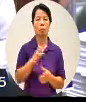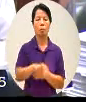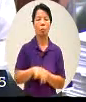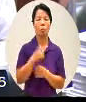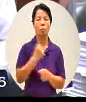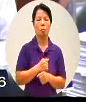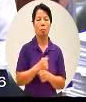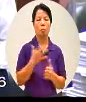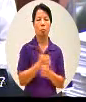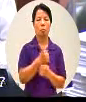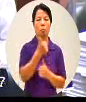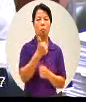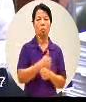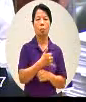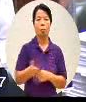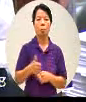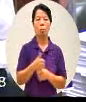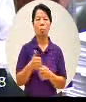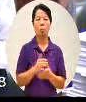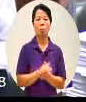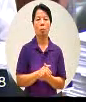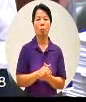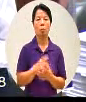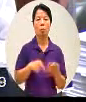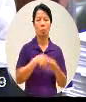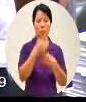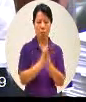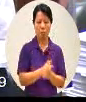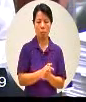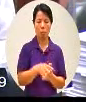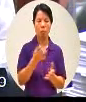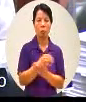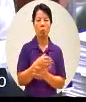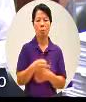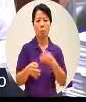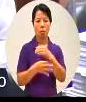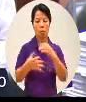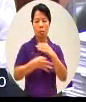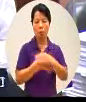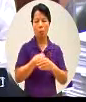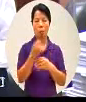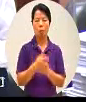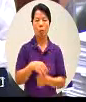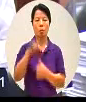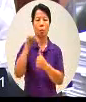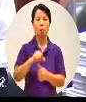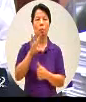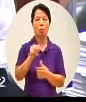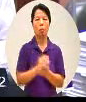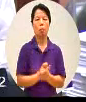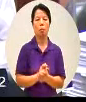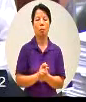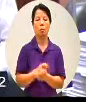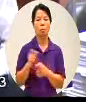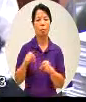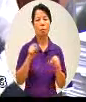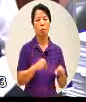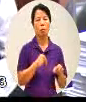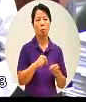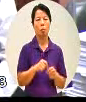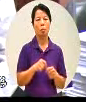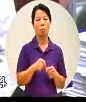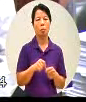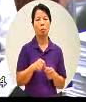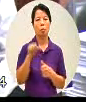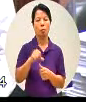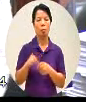事有挪用公款，然后还遭到判刑，然后是缓刑没有错哈、哦。啊，他是不